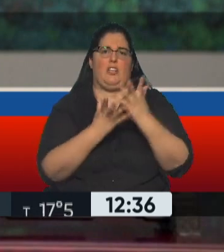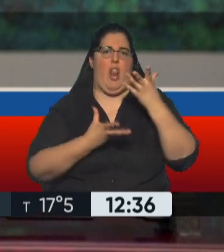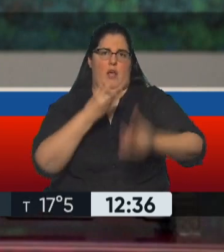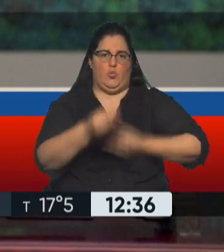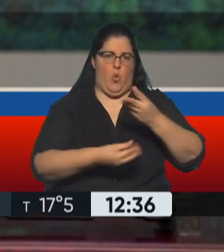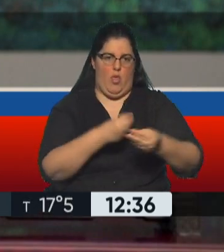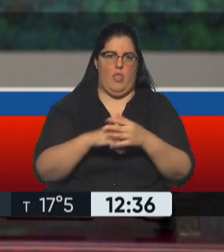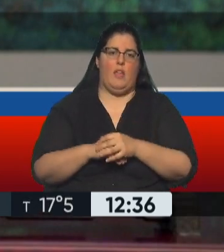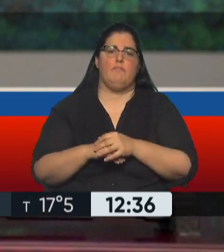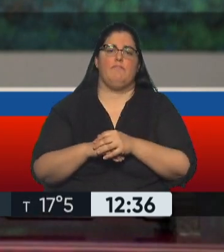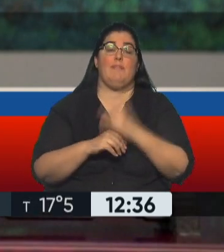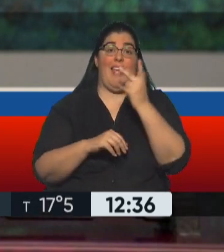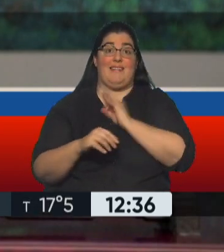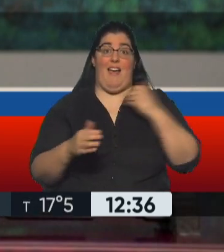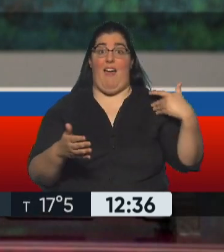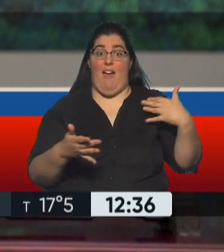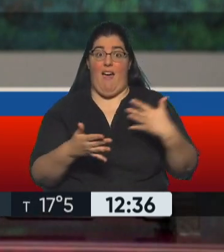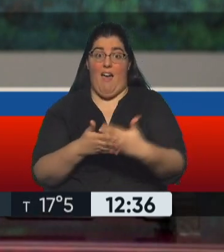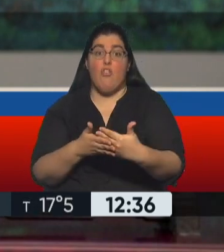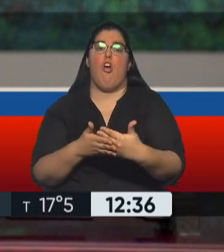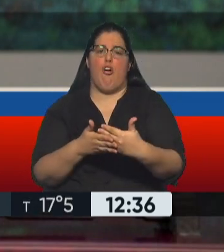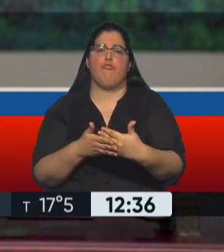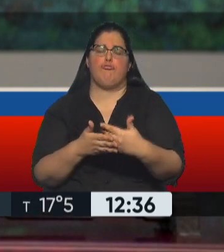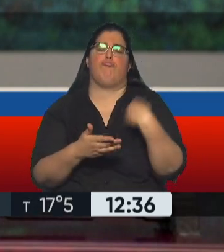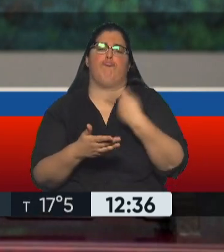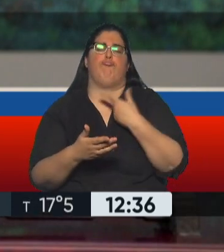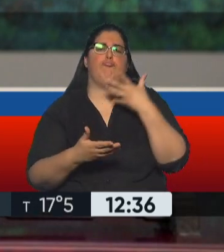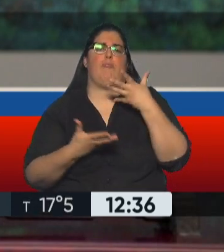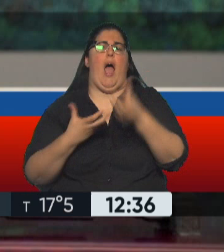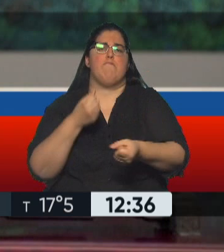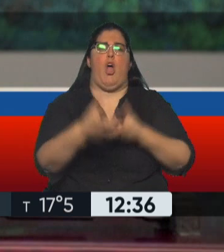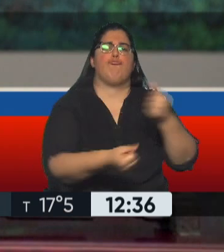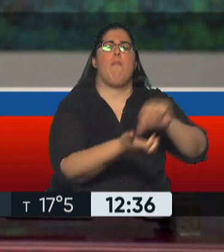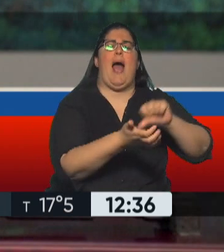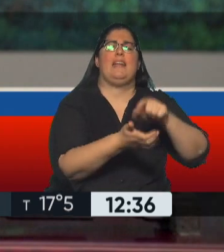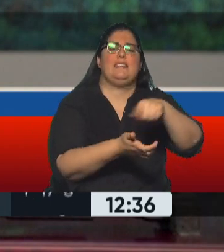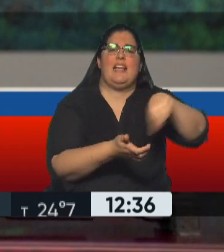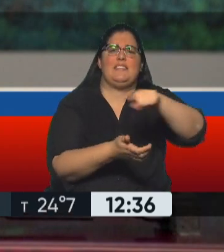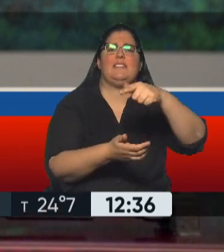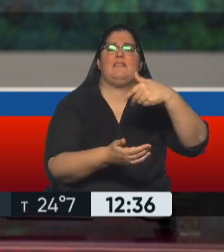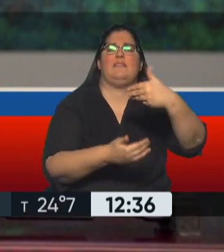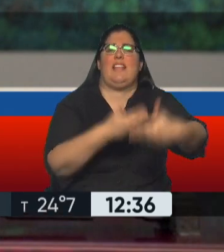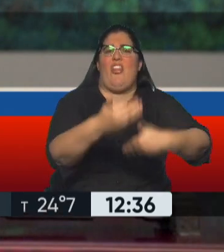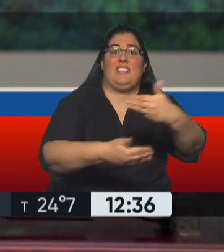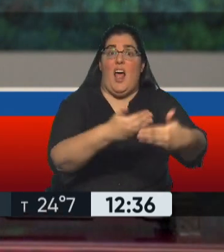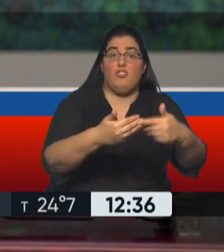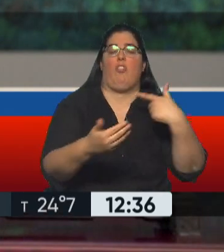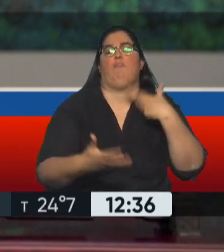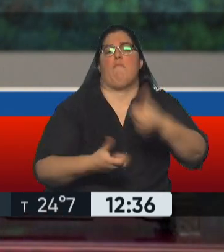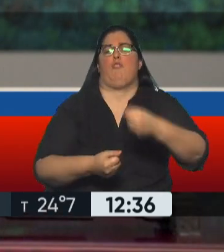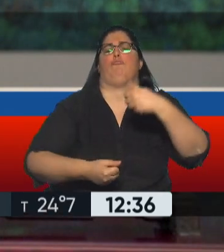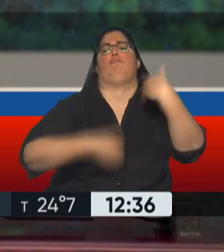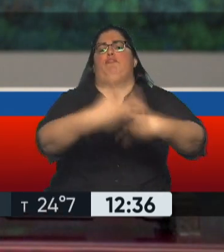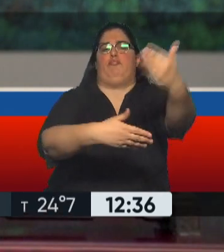中国已宣布，未来3年内再提供30亿美